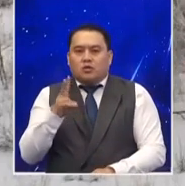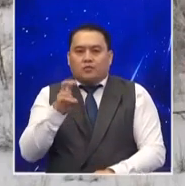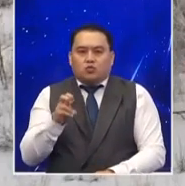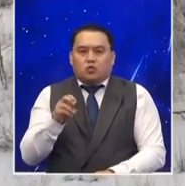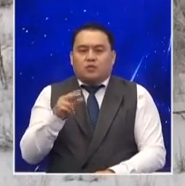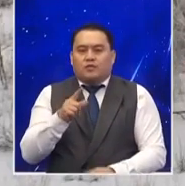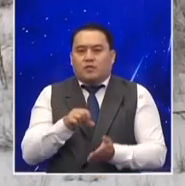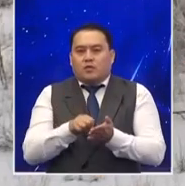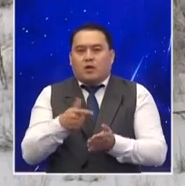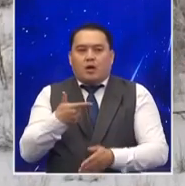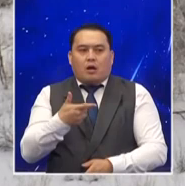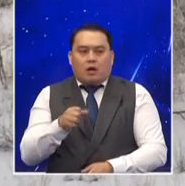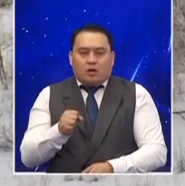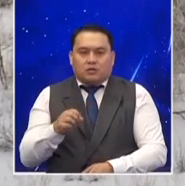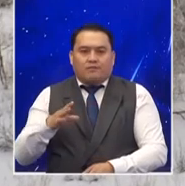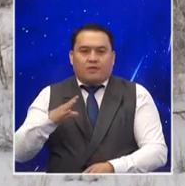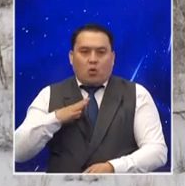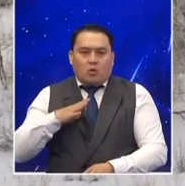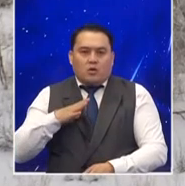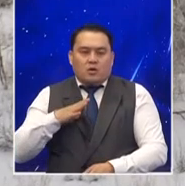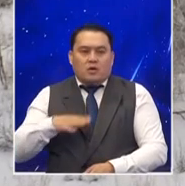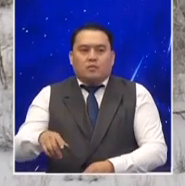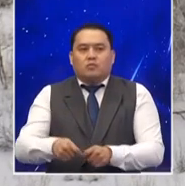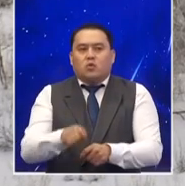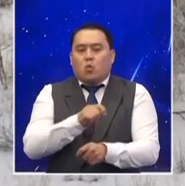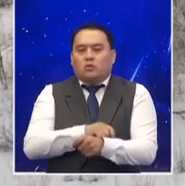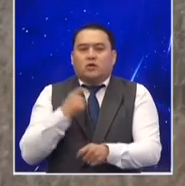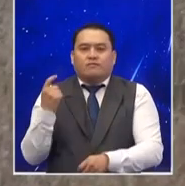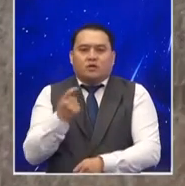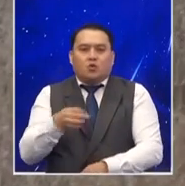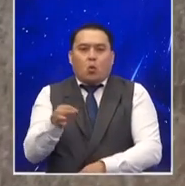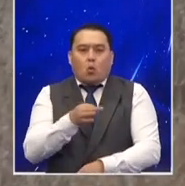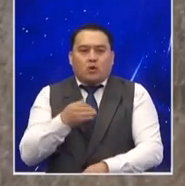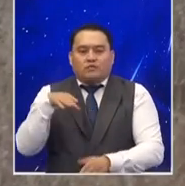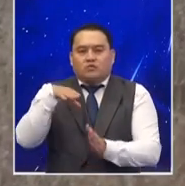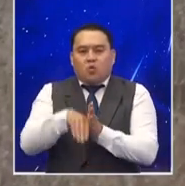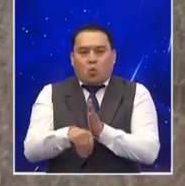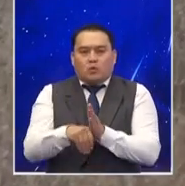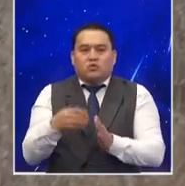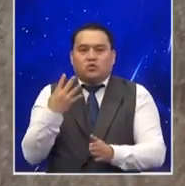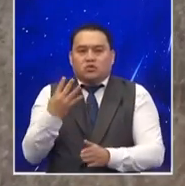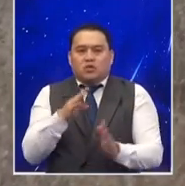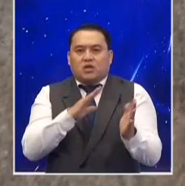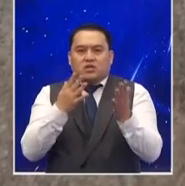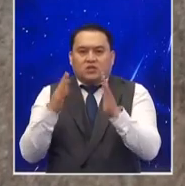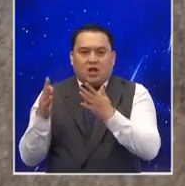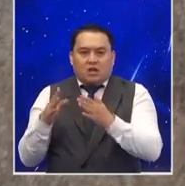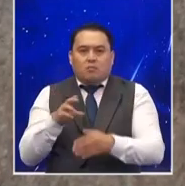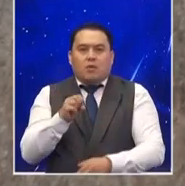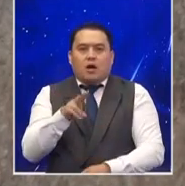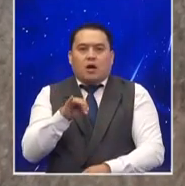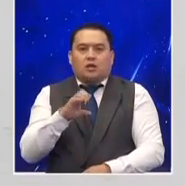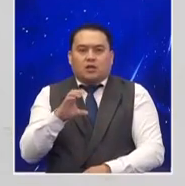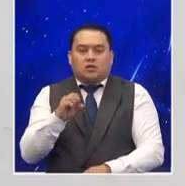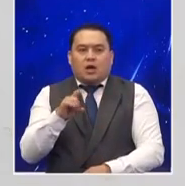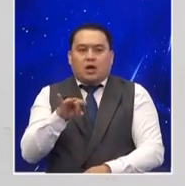миллионе 280 гектарах. Это треть от общей площади всех хозяйств области. В его состав входят 4 лесничества – Баканас,